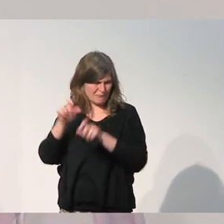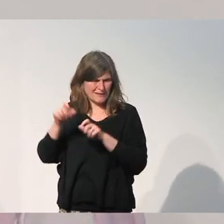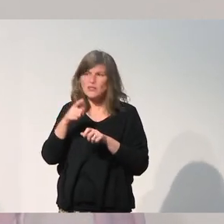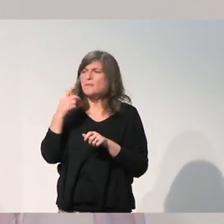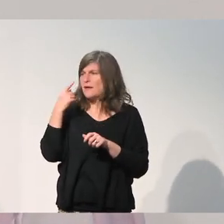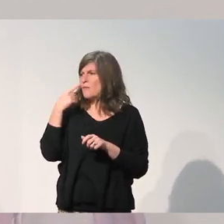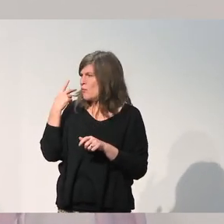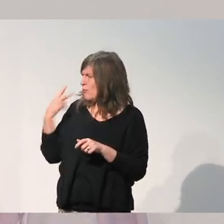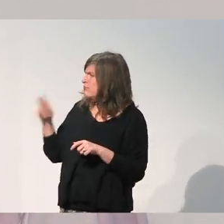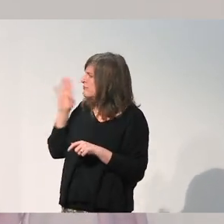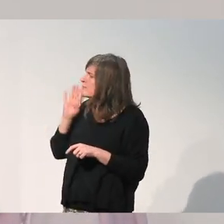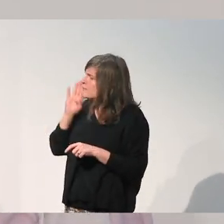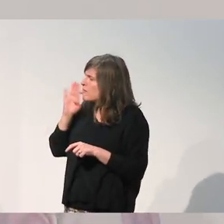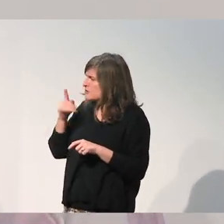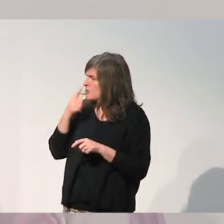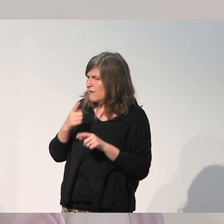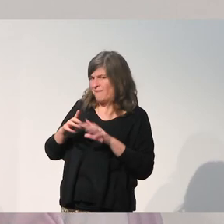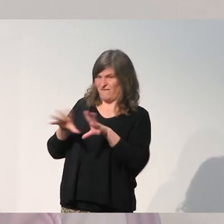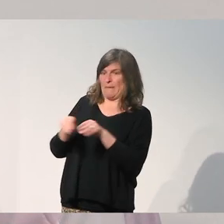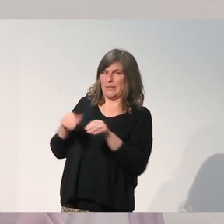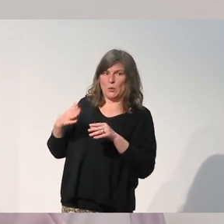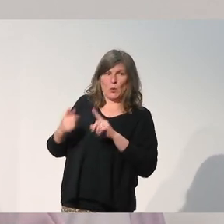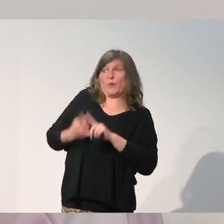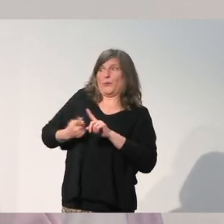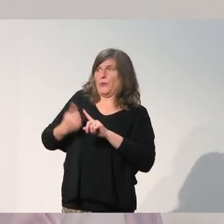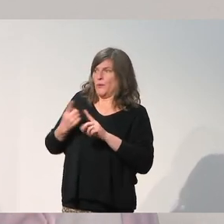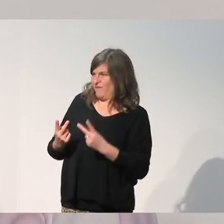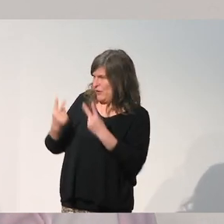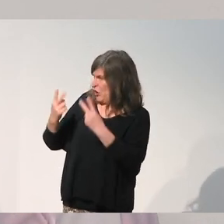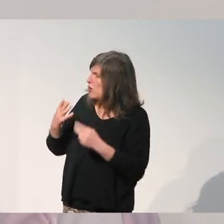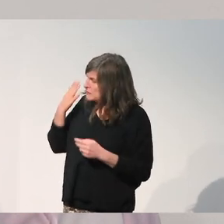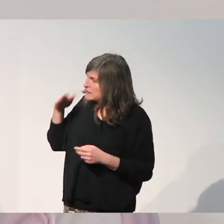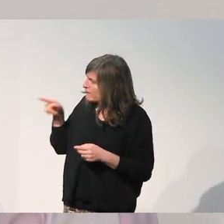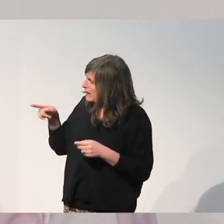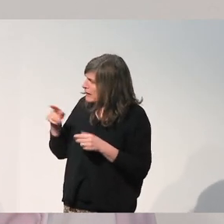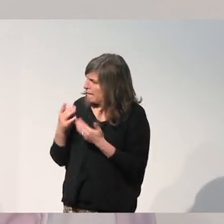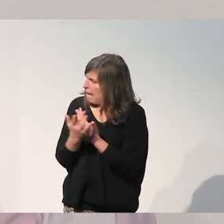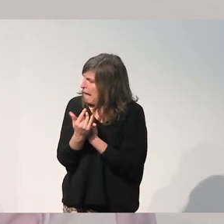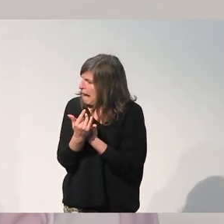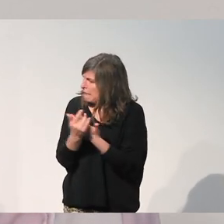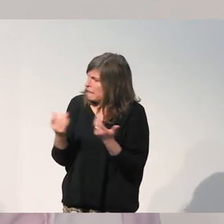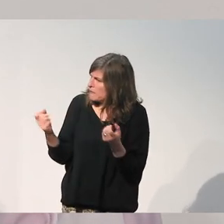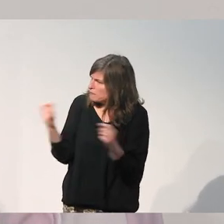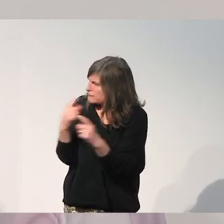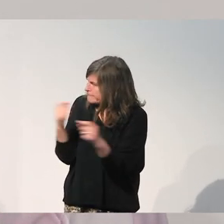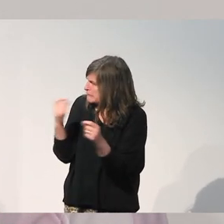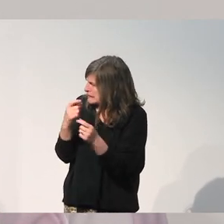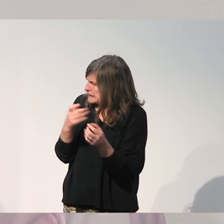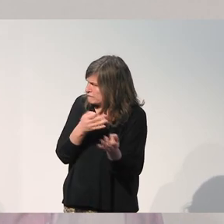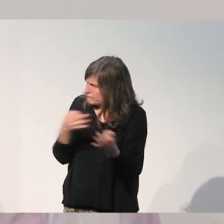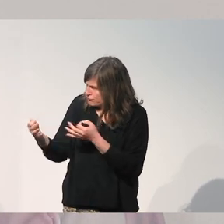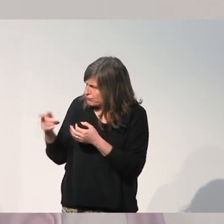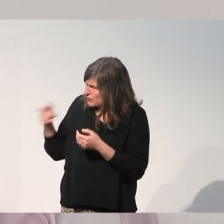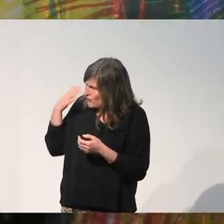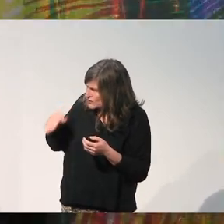c'est ce qu'il y a de plus important. Vous saviez que ces lettres existaient, que cette correspondance existait? Comment est-ce que vous vous en